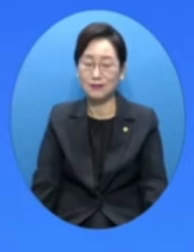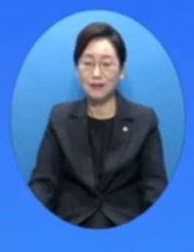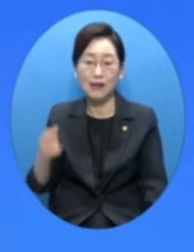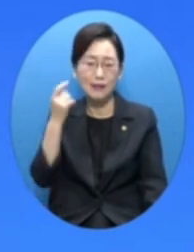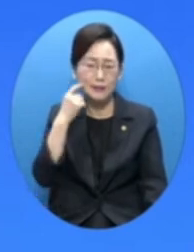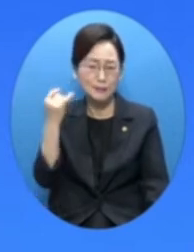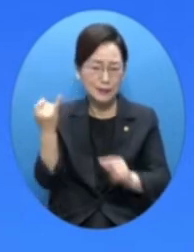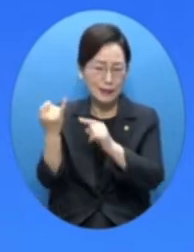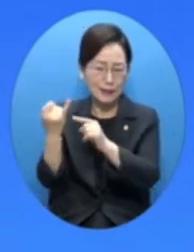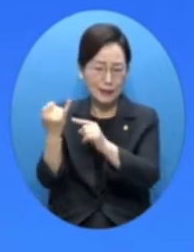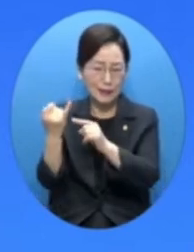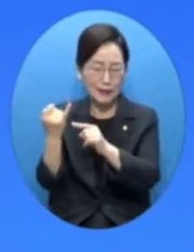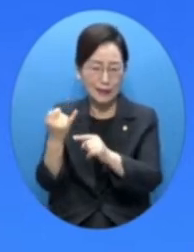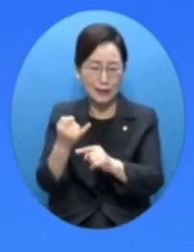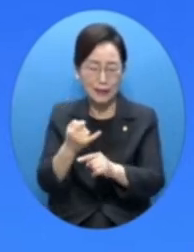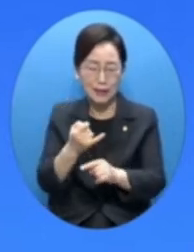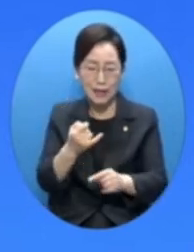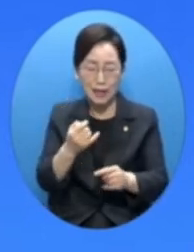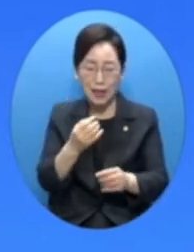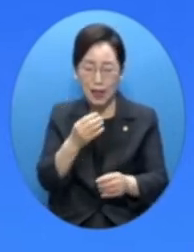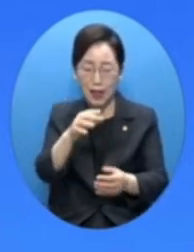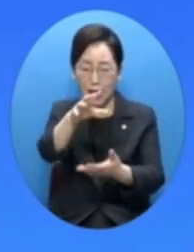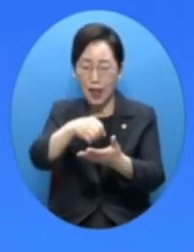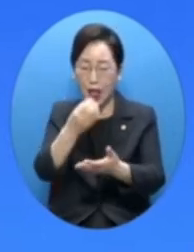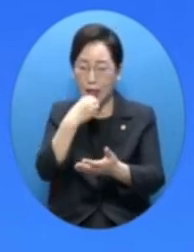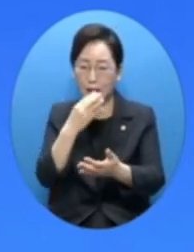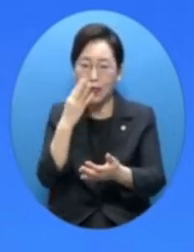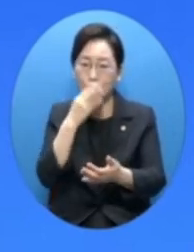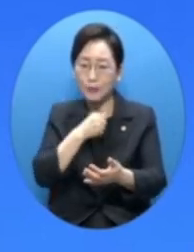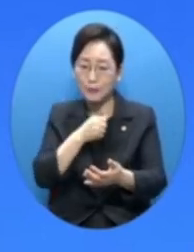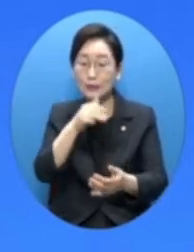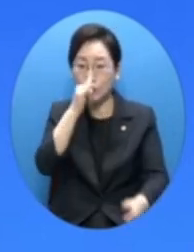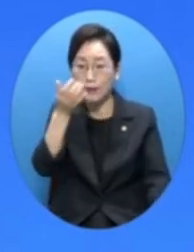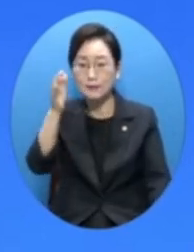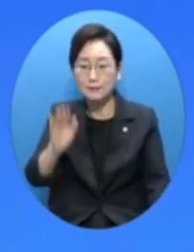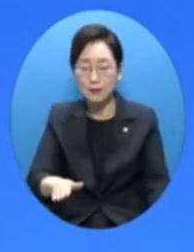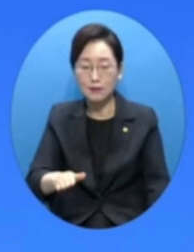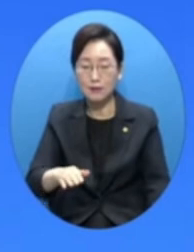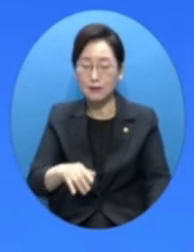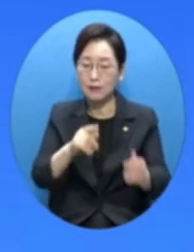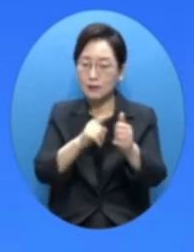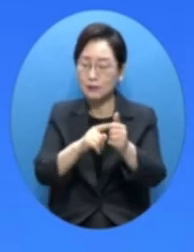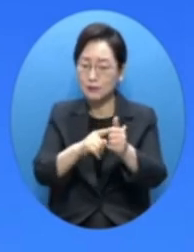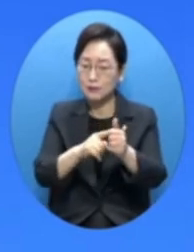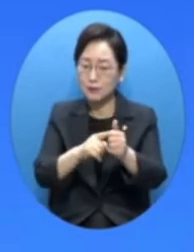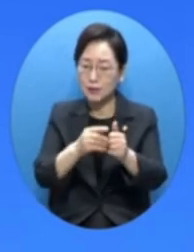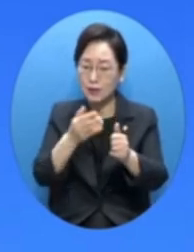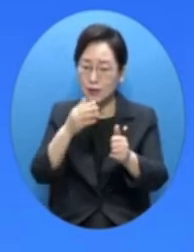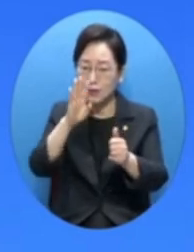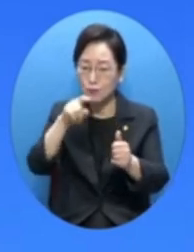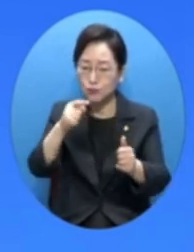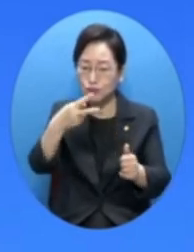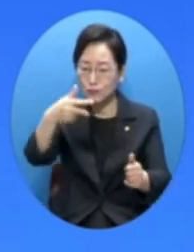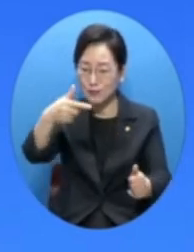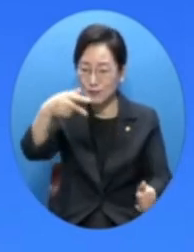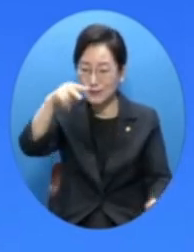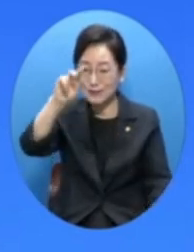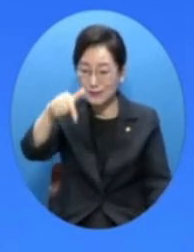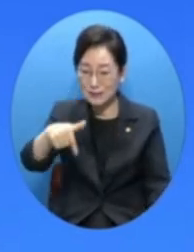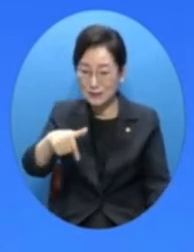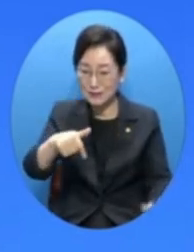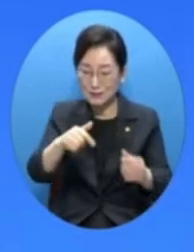거짓말로 해서 이렇게 음식을 받아 먹고 돈 안 가면 사람도 있겠죠. 근데 이 분식집 주인 사장이 그